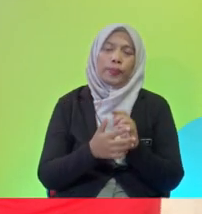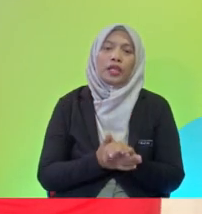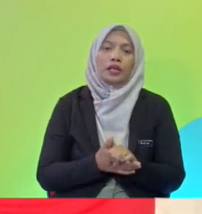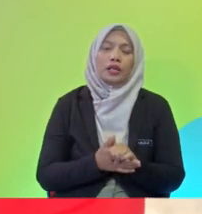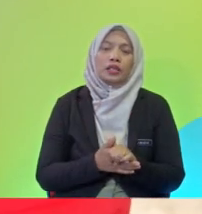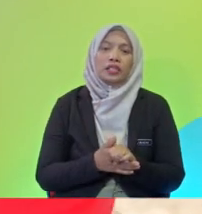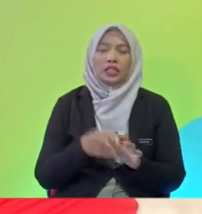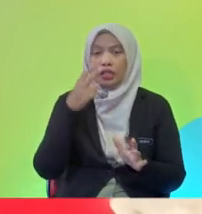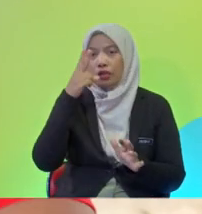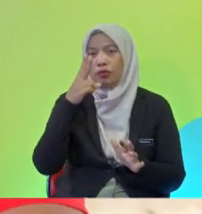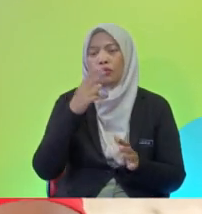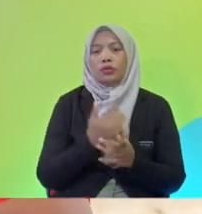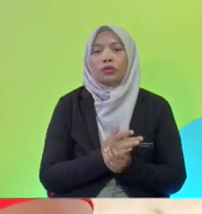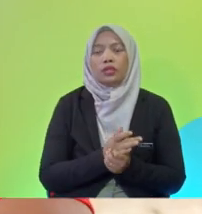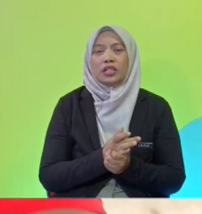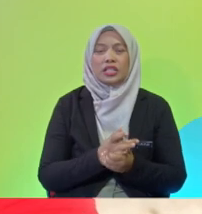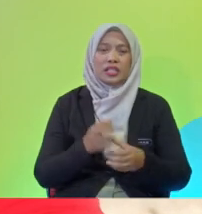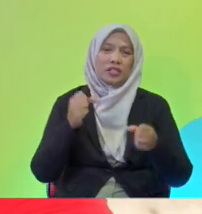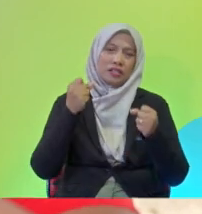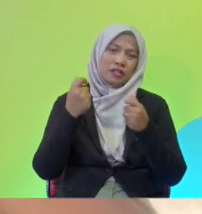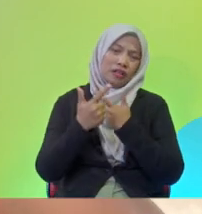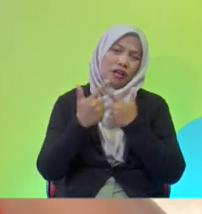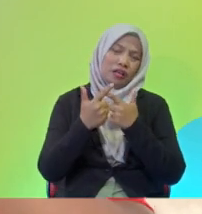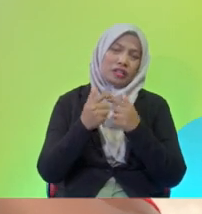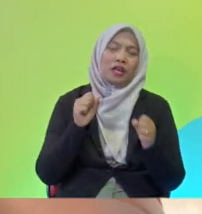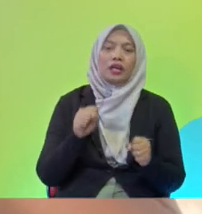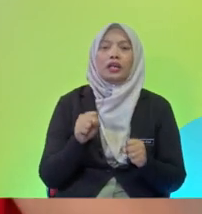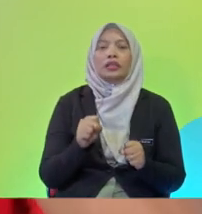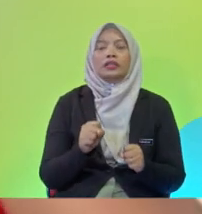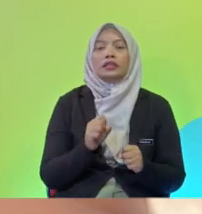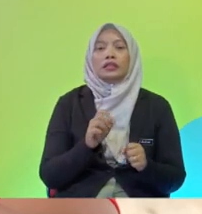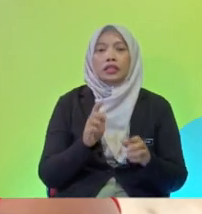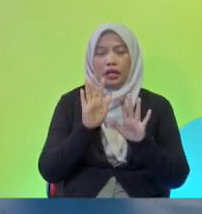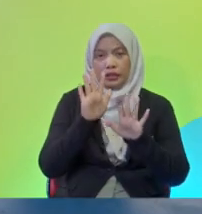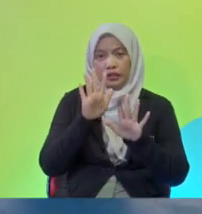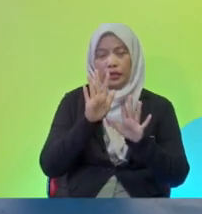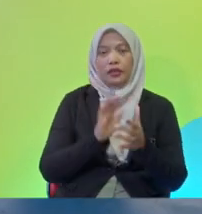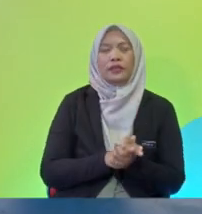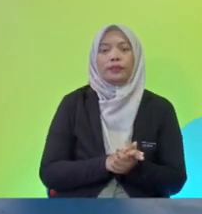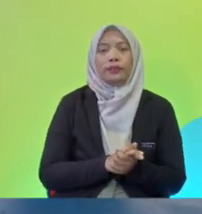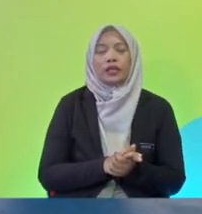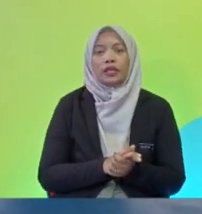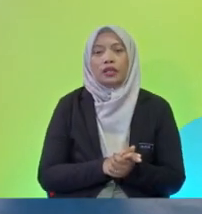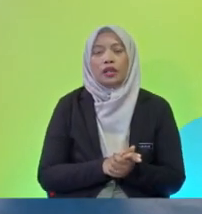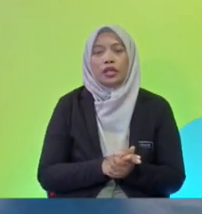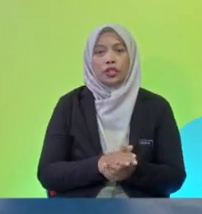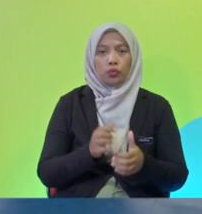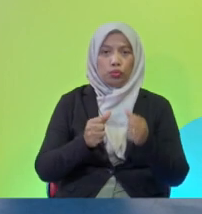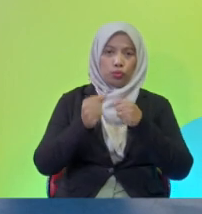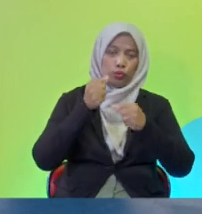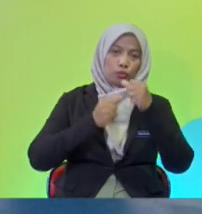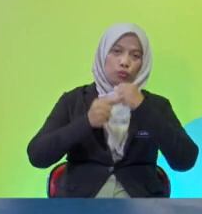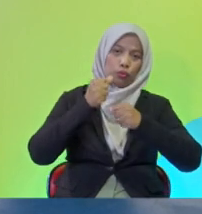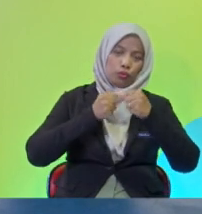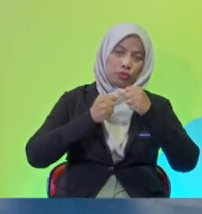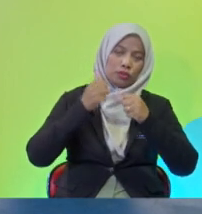bila kita tengok mereka punya strategi menyerang dan bertahan. Bila dia pergi menyerang serentak. Dan bila bertahan, dia mundur ke belakang. Jadi saya